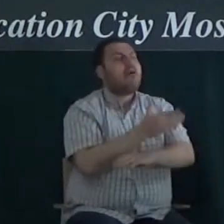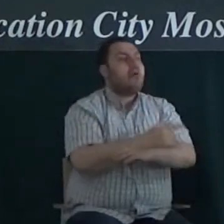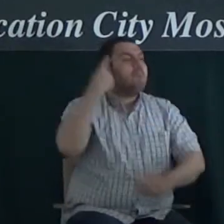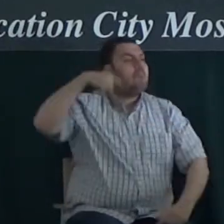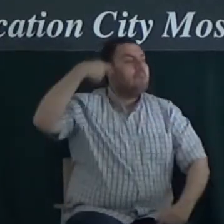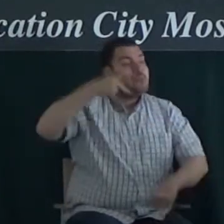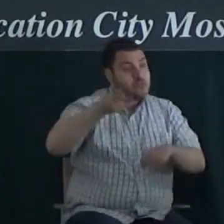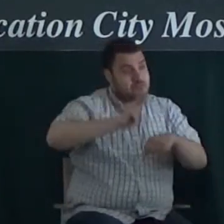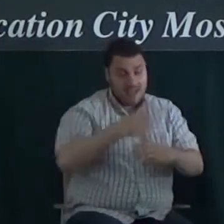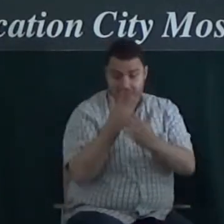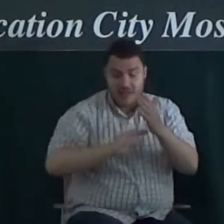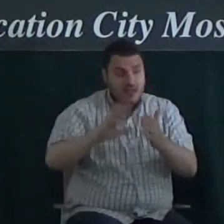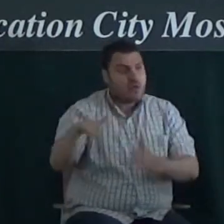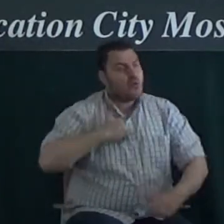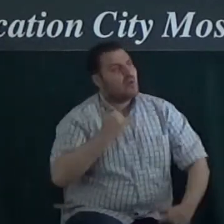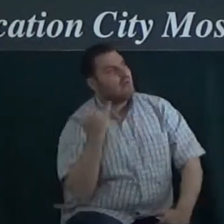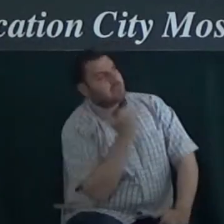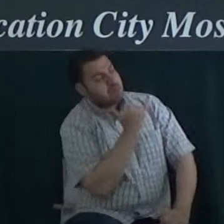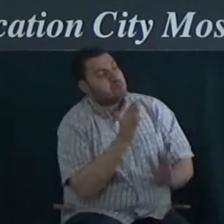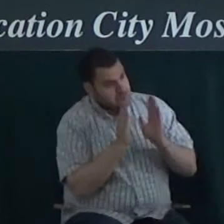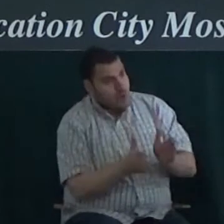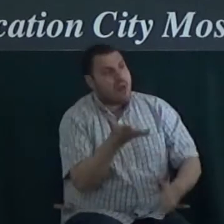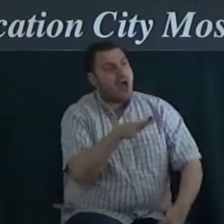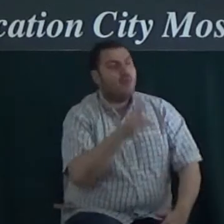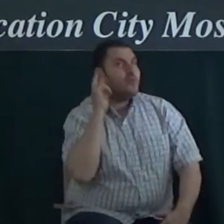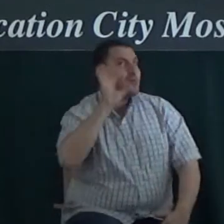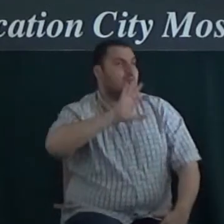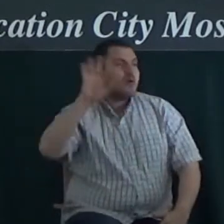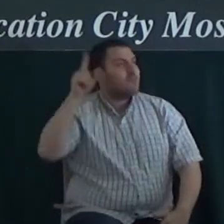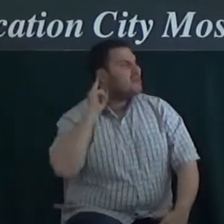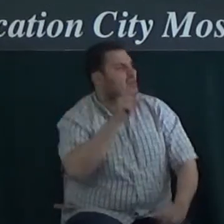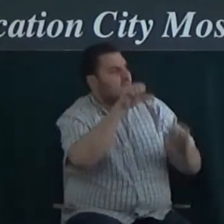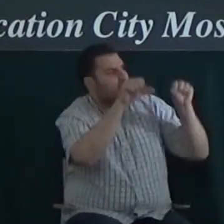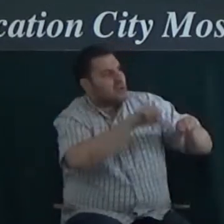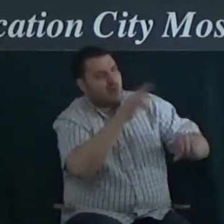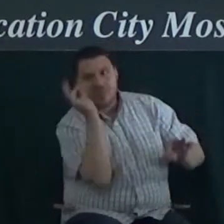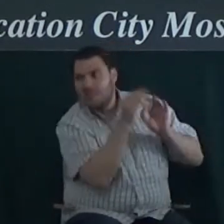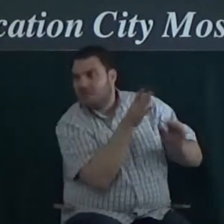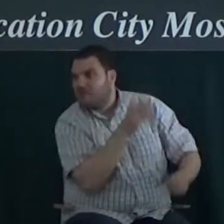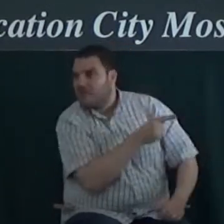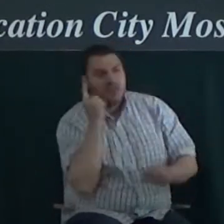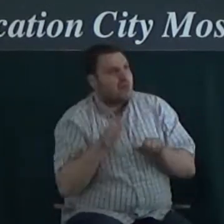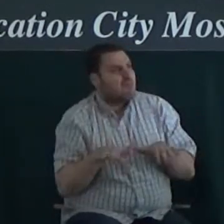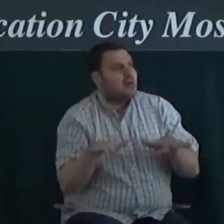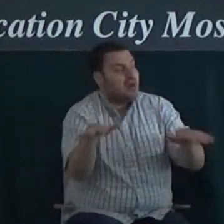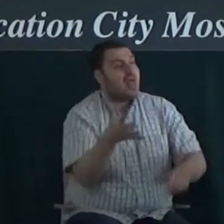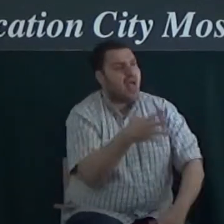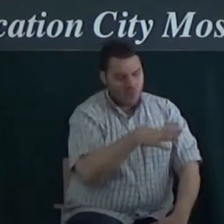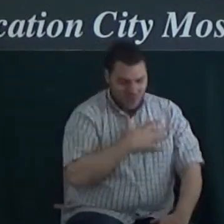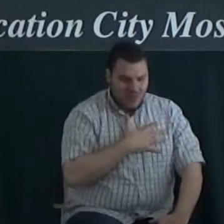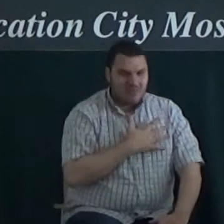ماله فيفتقر أو في سمعته فيفتضح، أو يعاقبه في قلبه فيصيبه من